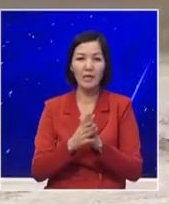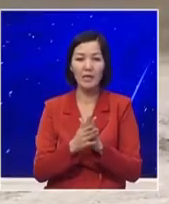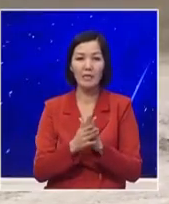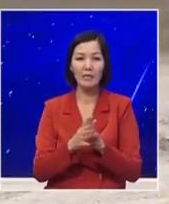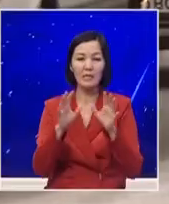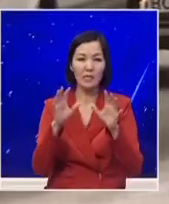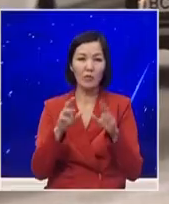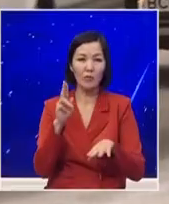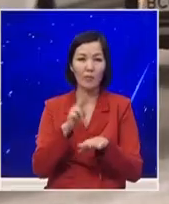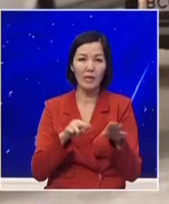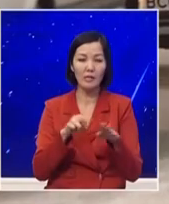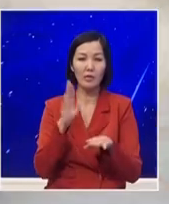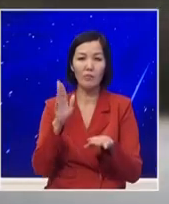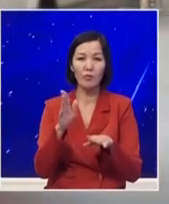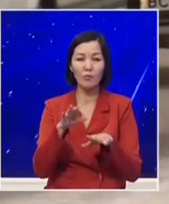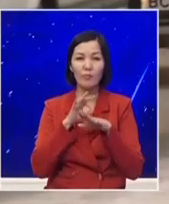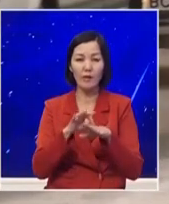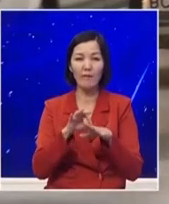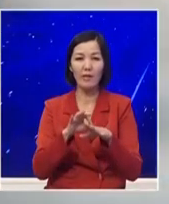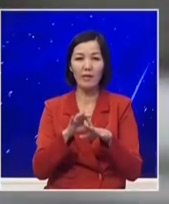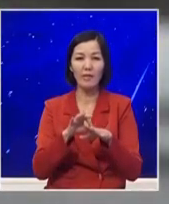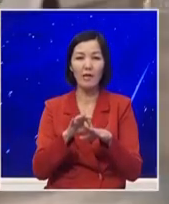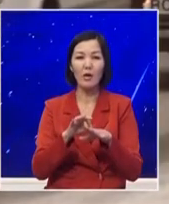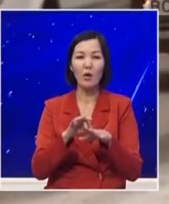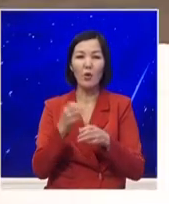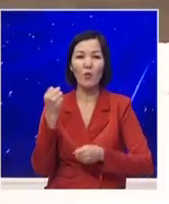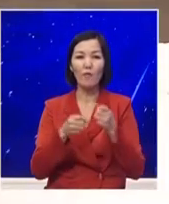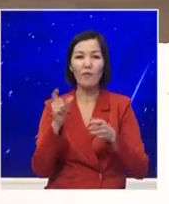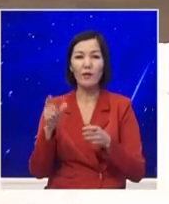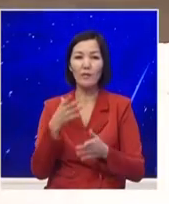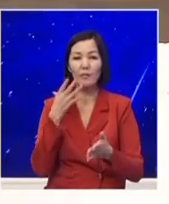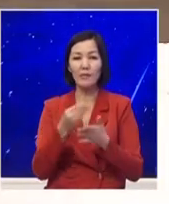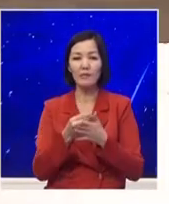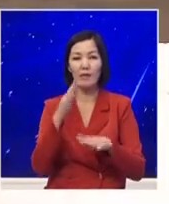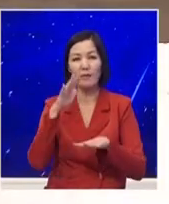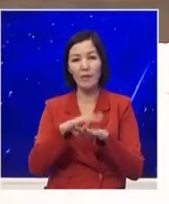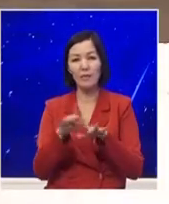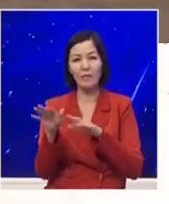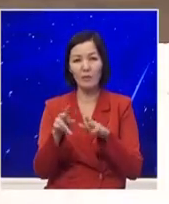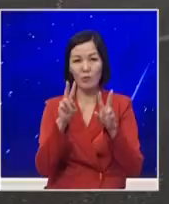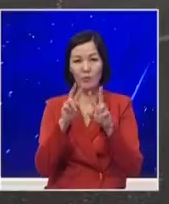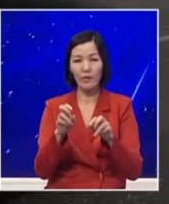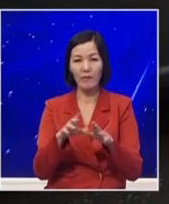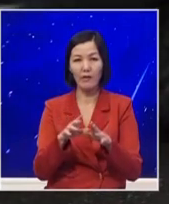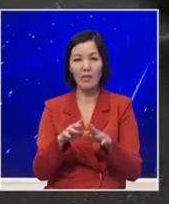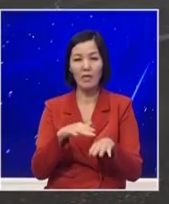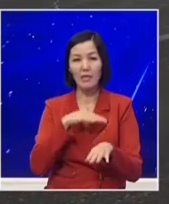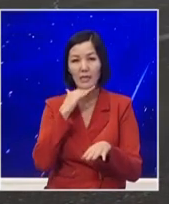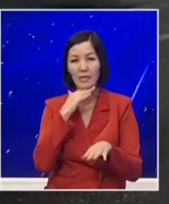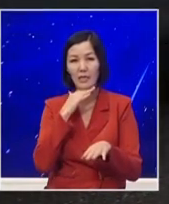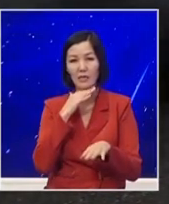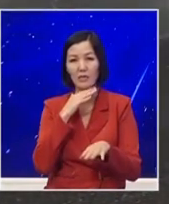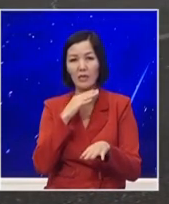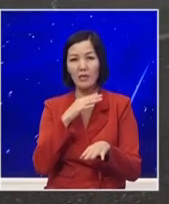закона, полицейские будут проверять наличие у водителя документов по своей базе данных. И для этого будет достаточно иметь при